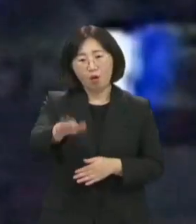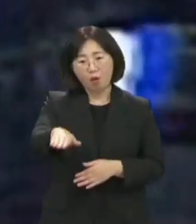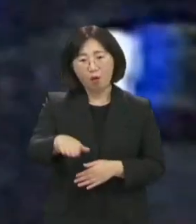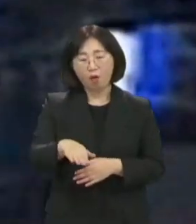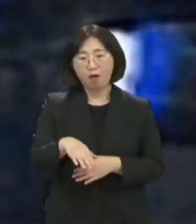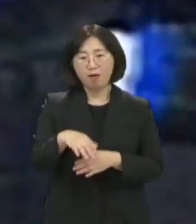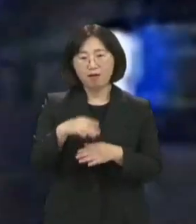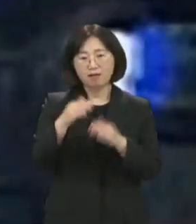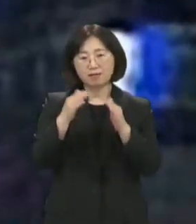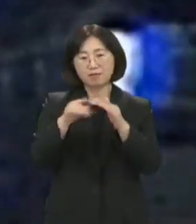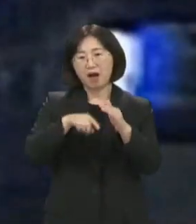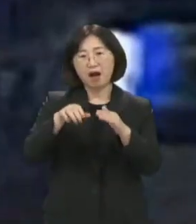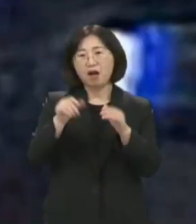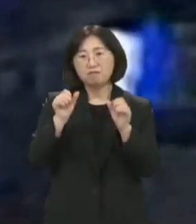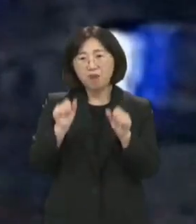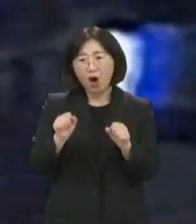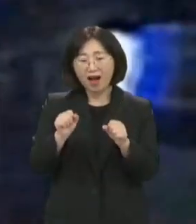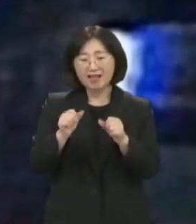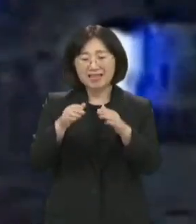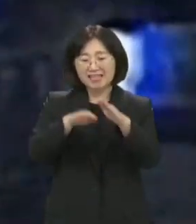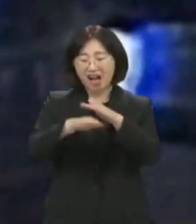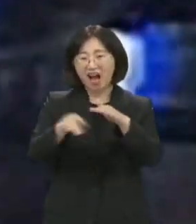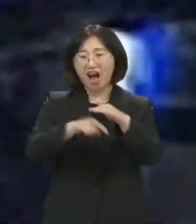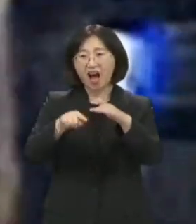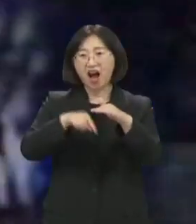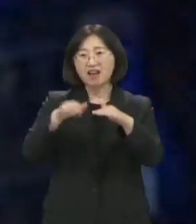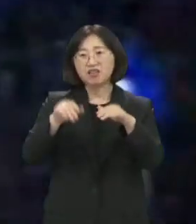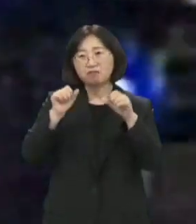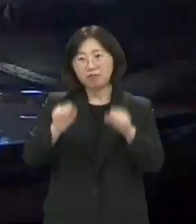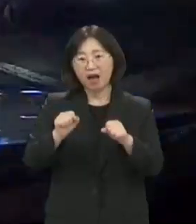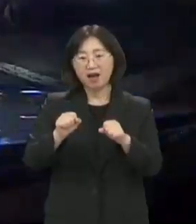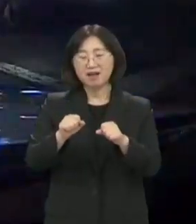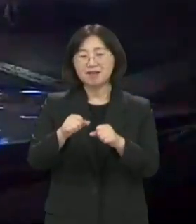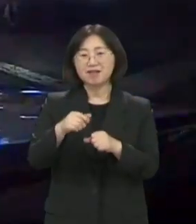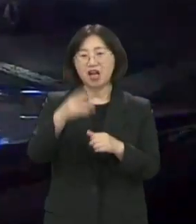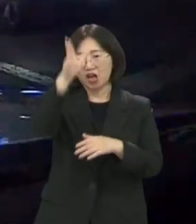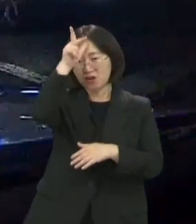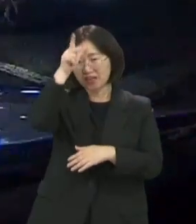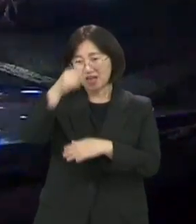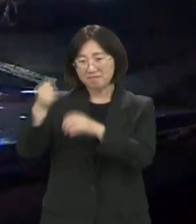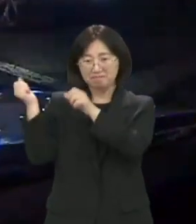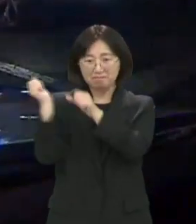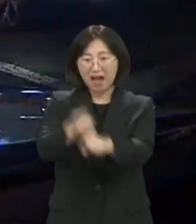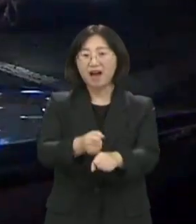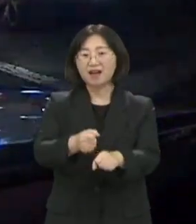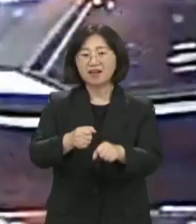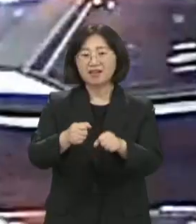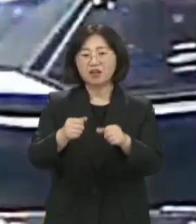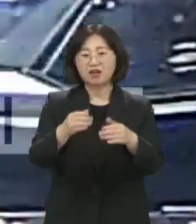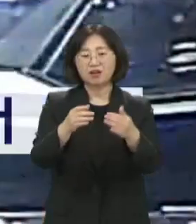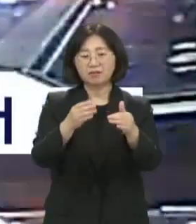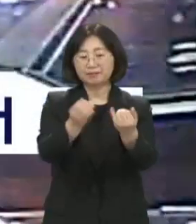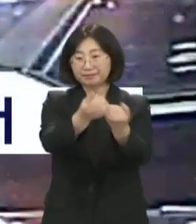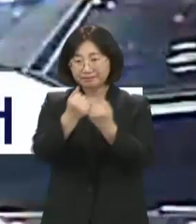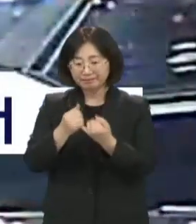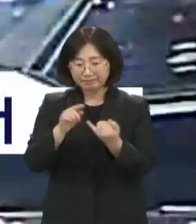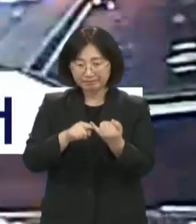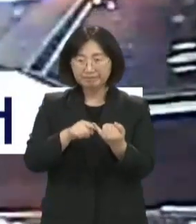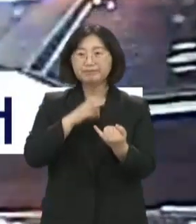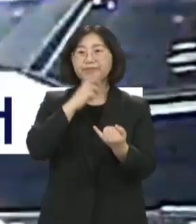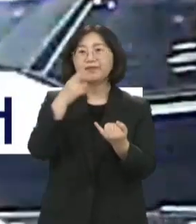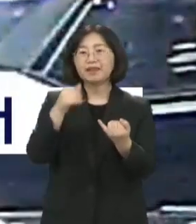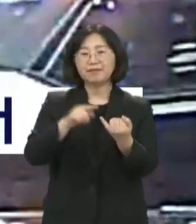경찰관이 3단 봉으로 운전석 유리창을 깨고 운전자를 꺼냅니다 SUV 운전자는 30대 여성 AC